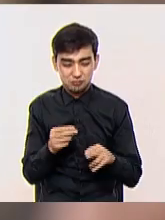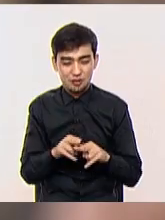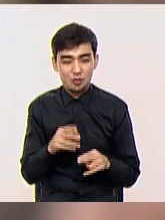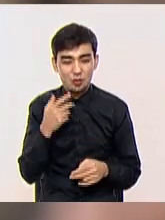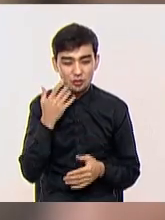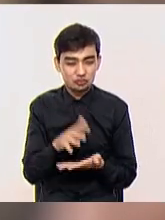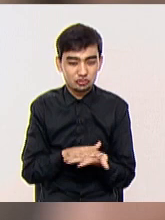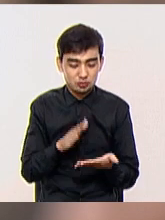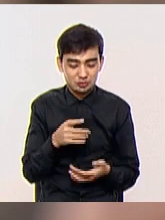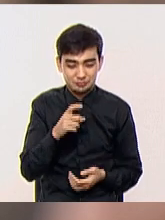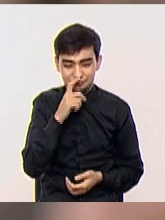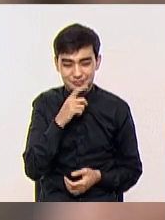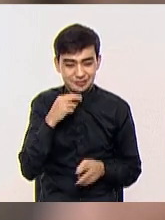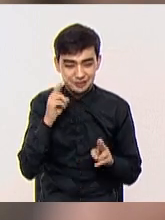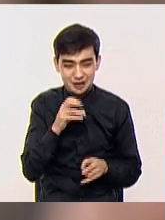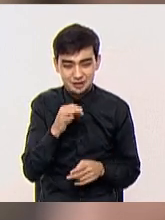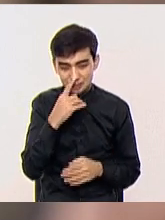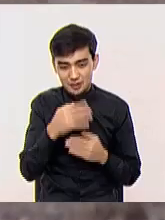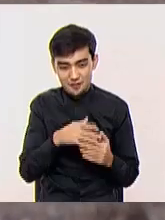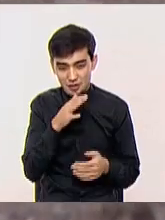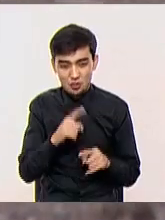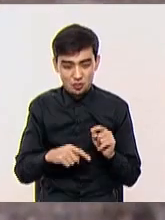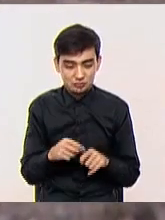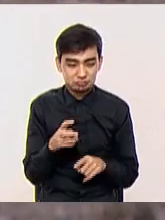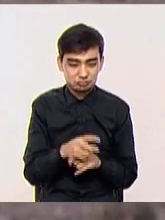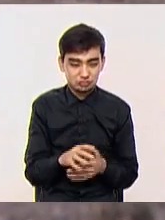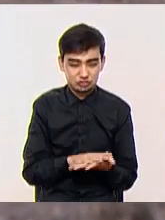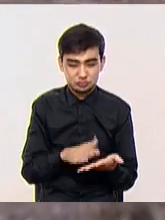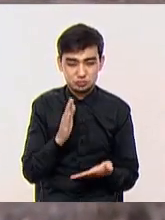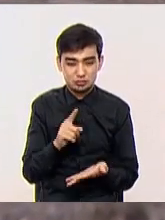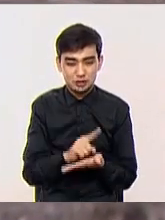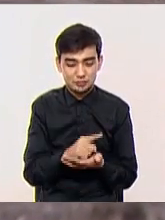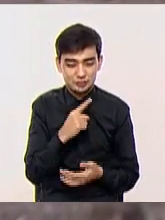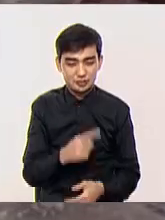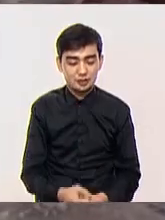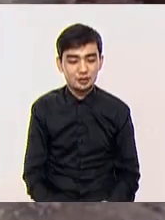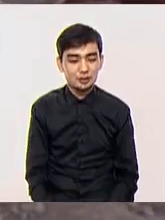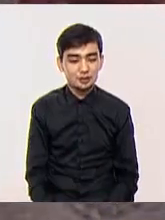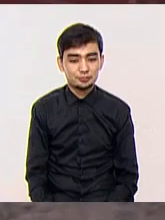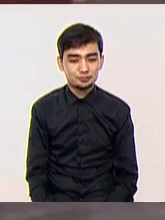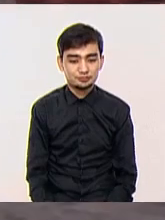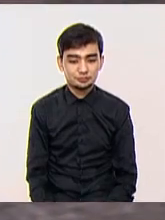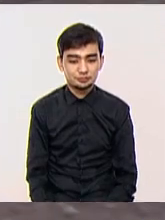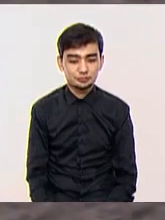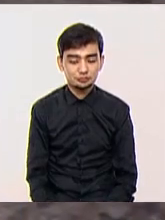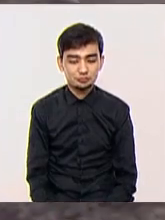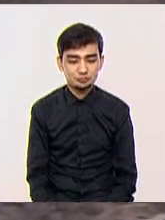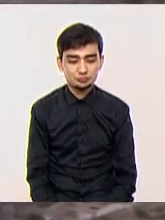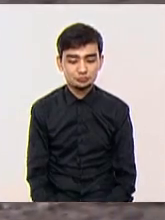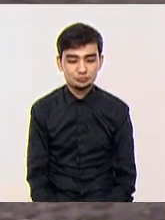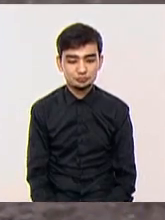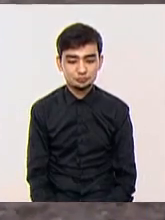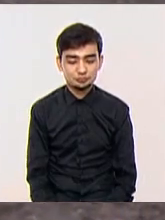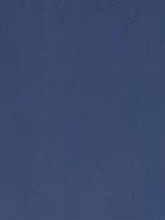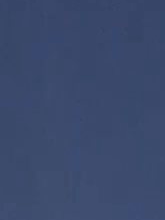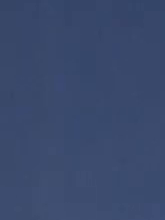тазаланары белгісіз. Шенеуніктер жақын арада туыстары тазартады деп сендірді. Нұрболат Жаңабекұлы, Дәулетбай Нұрмахан, Информ бюро,